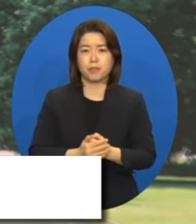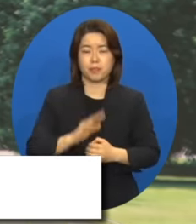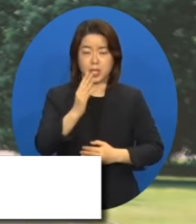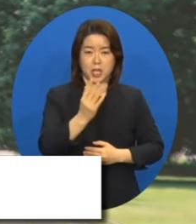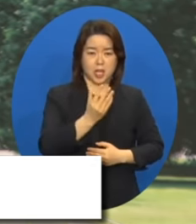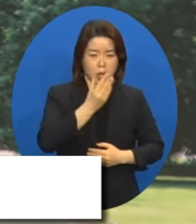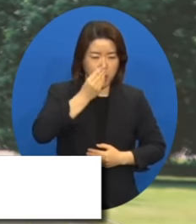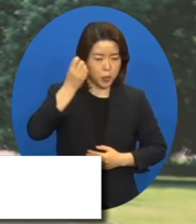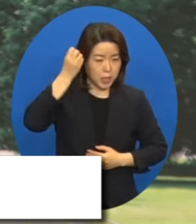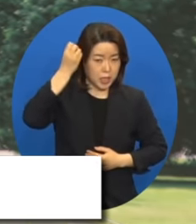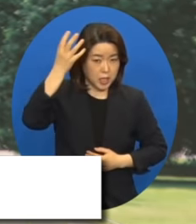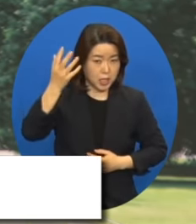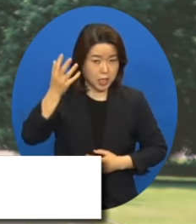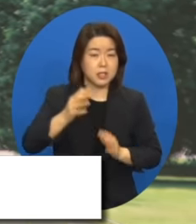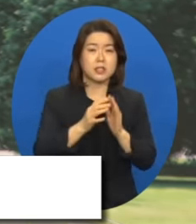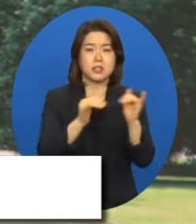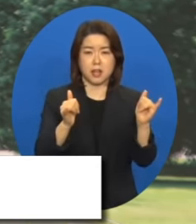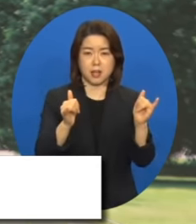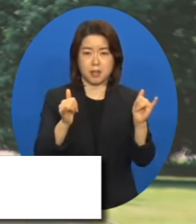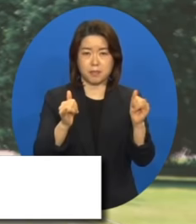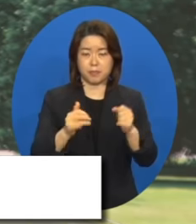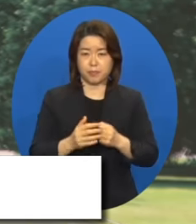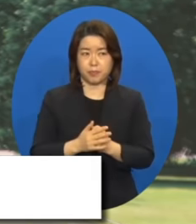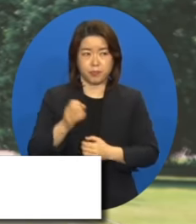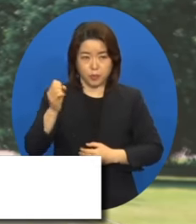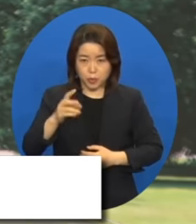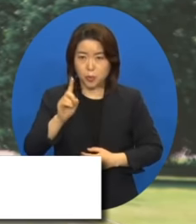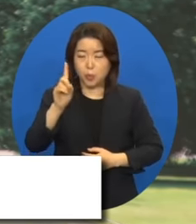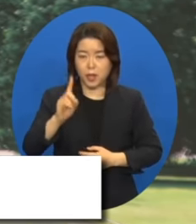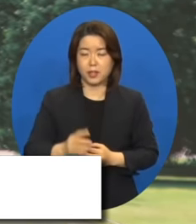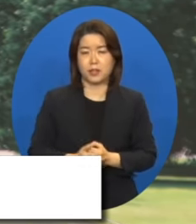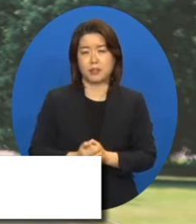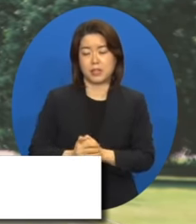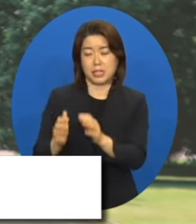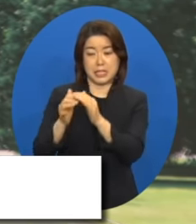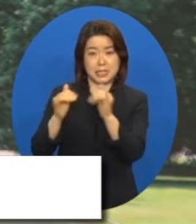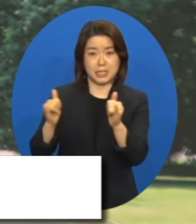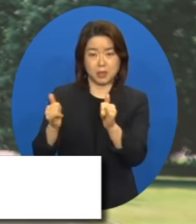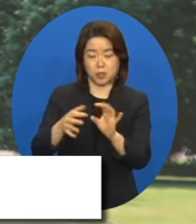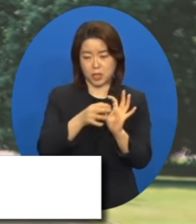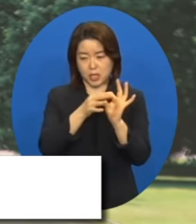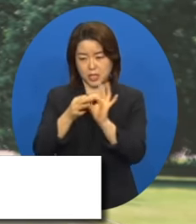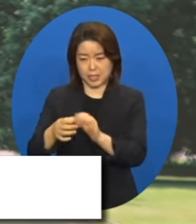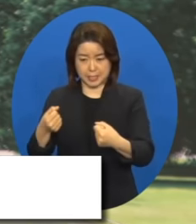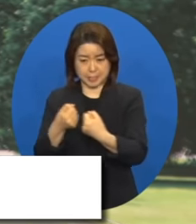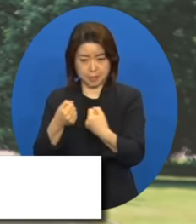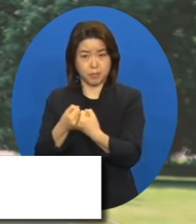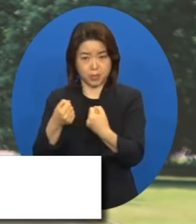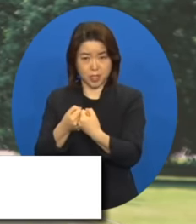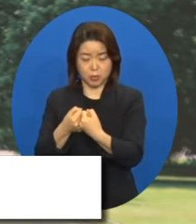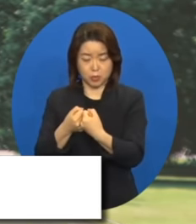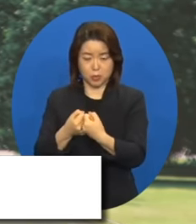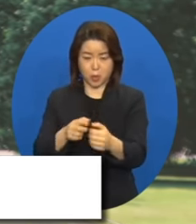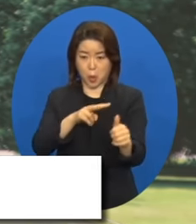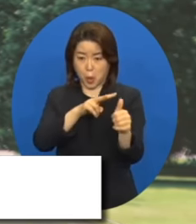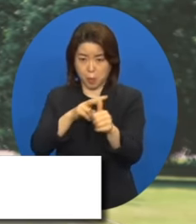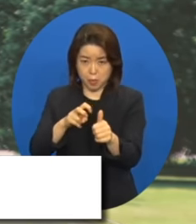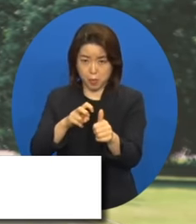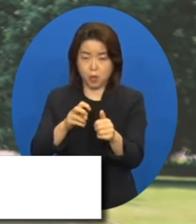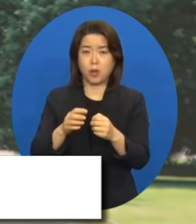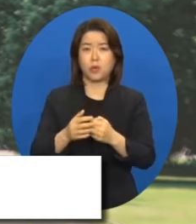거룩함을 잃어버린 산 그리고 또 하나 사람들하고 계속 다투고 미워하고